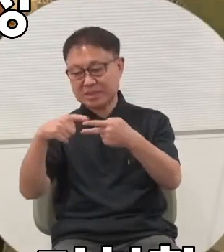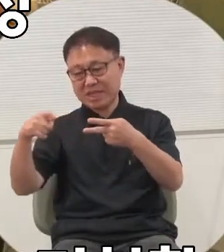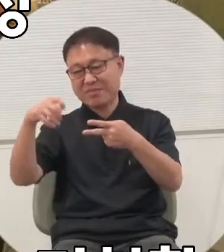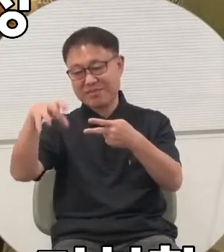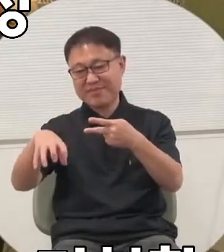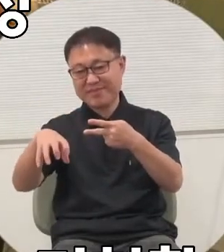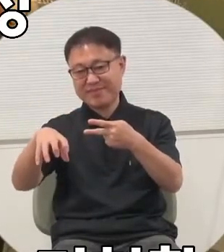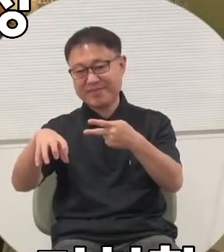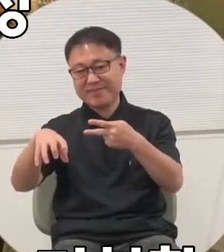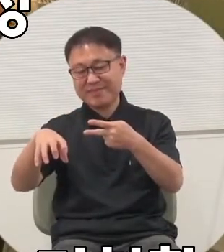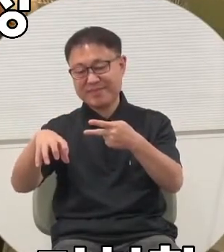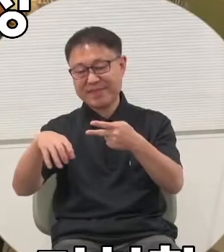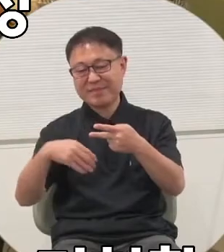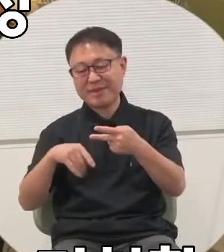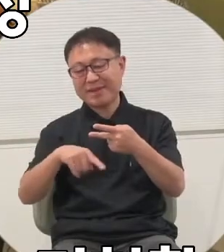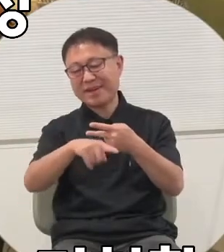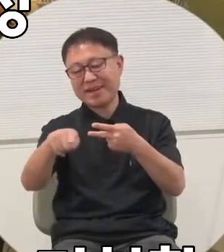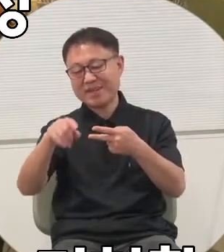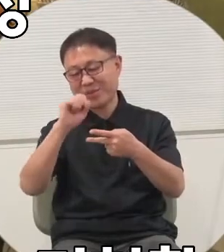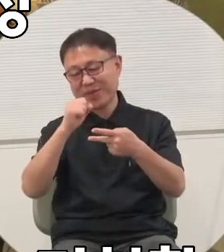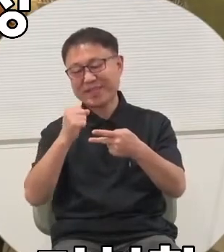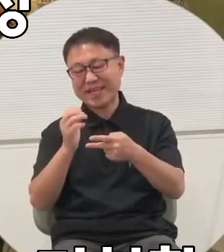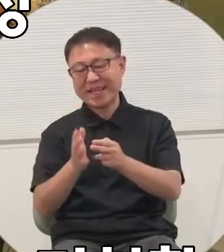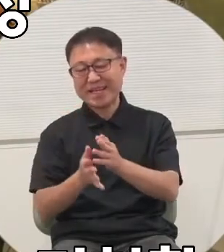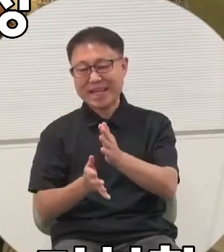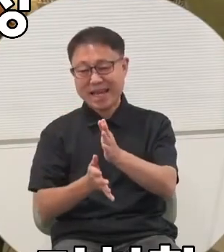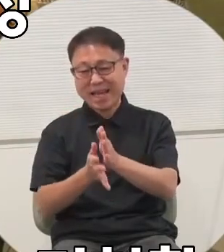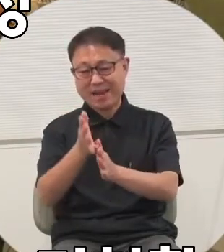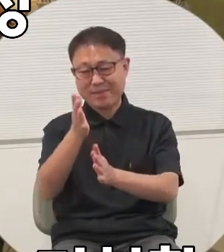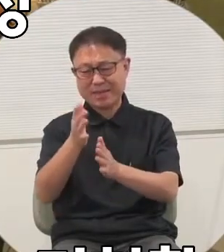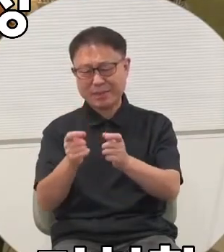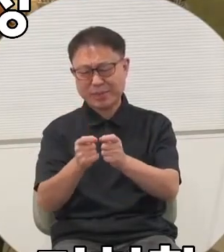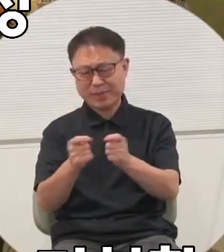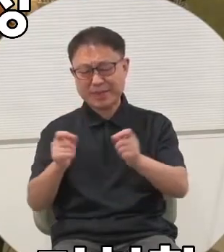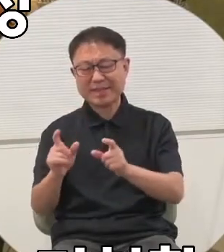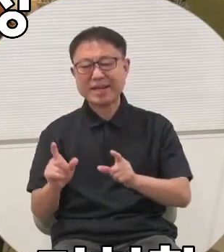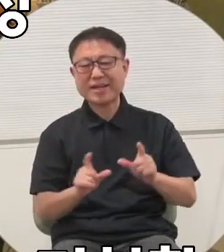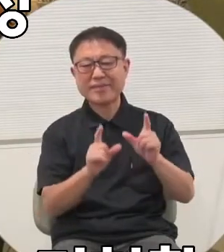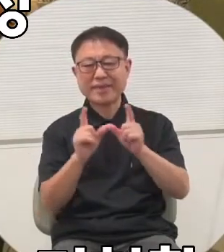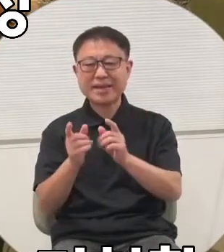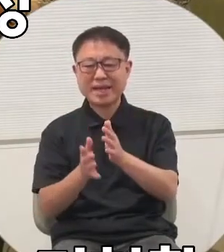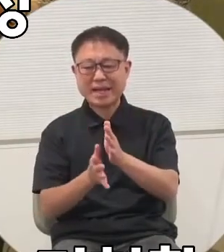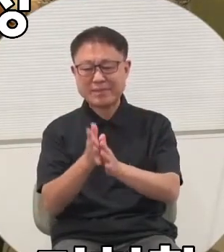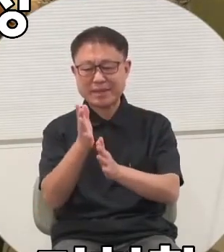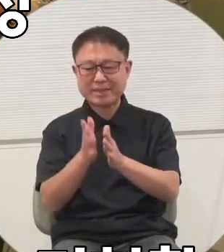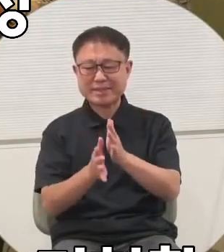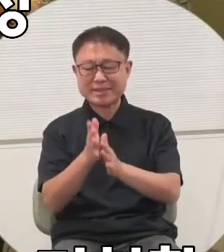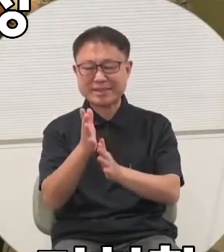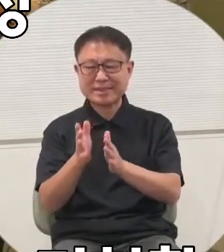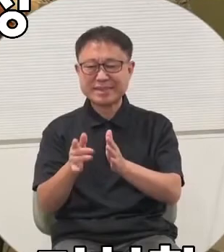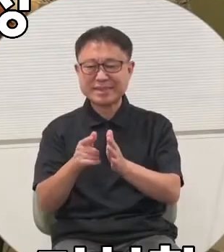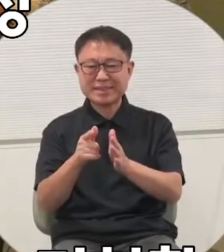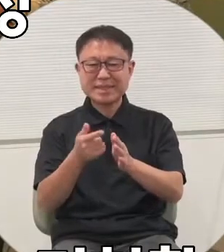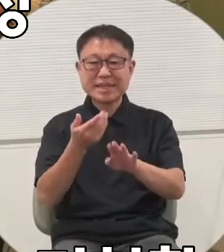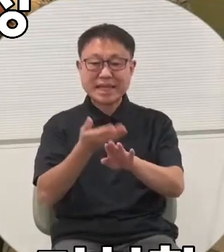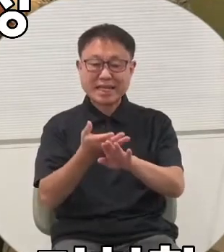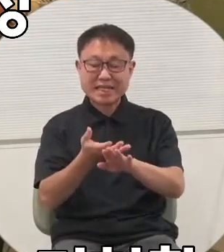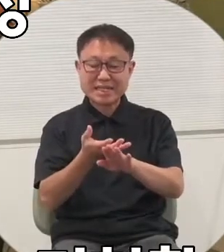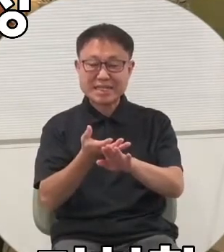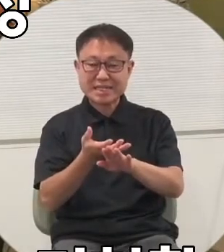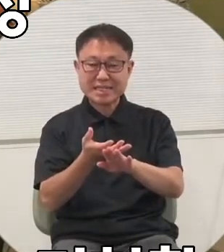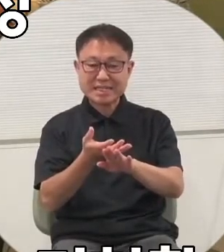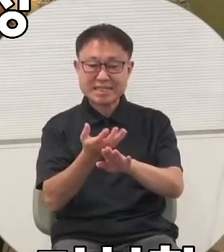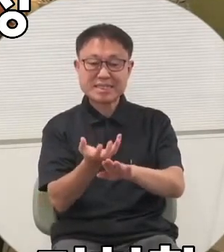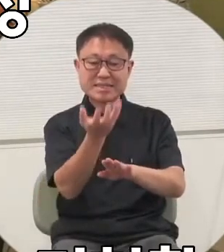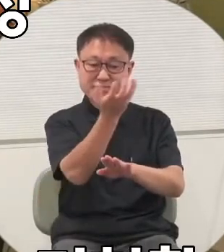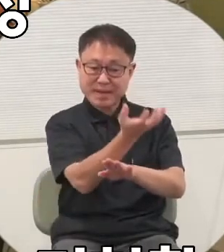서대문은 너무 좋은 것 같아요. 전혀 아파트 제가 아파트 생활을 오래 했는데 아파트 생활에서 떠나서 이렇게 또 다른 지역에